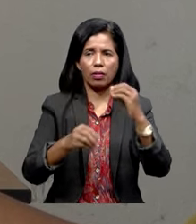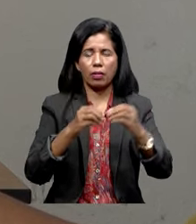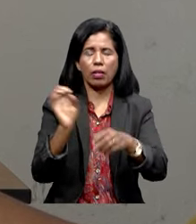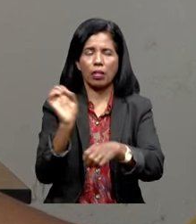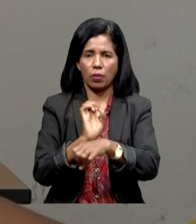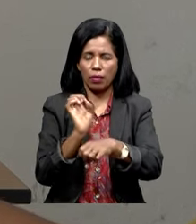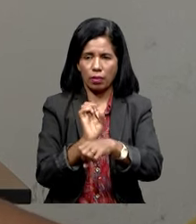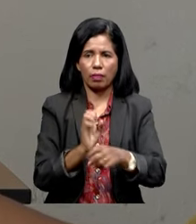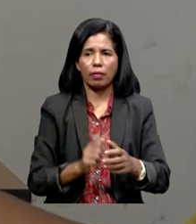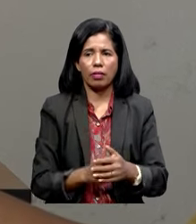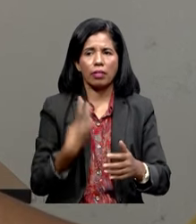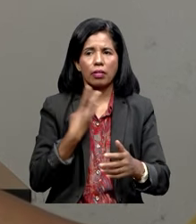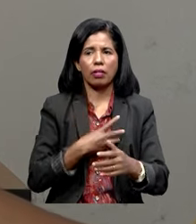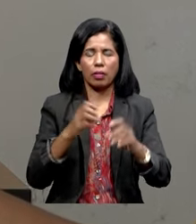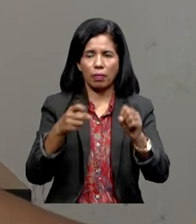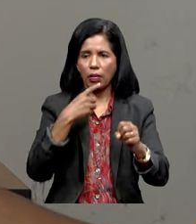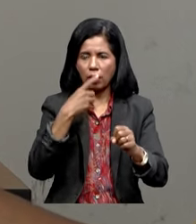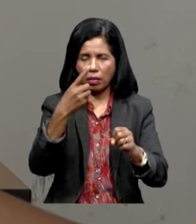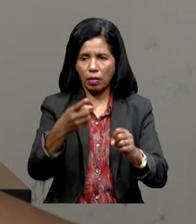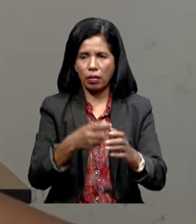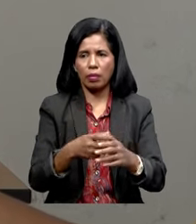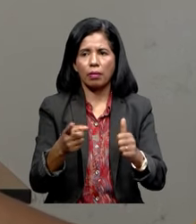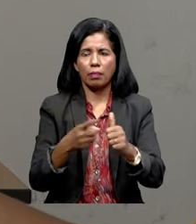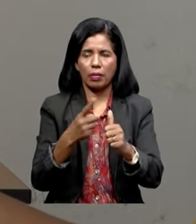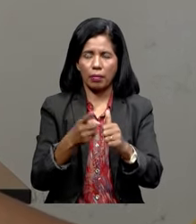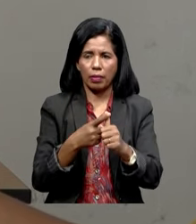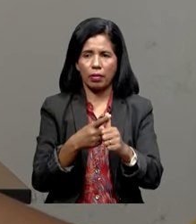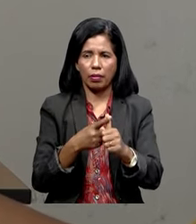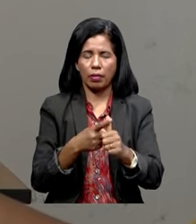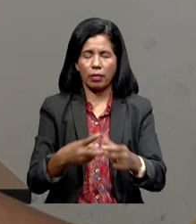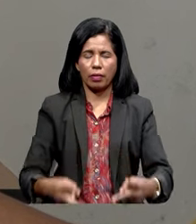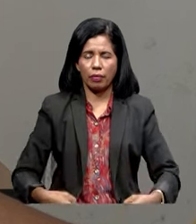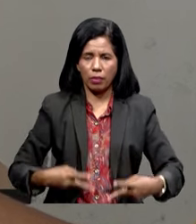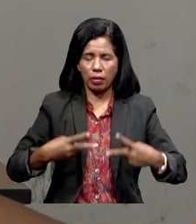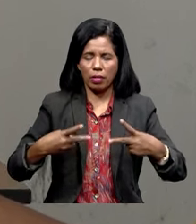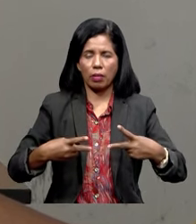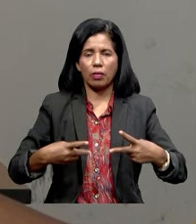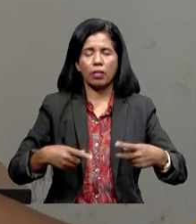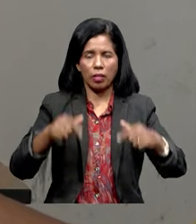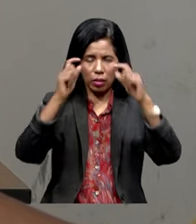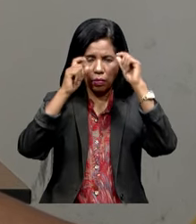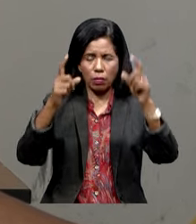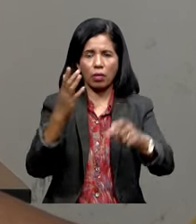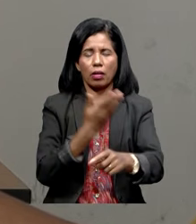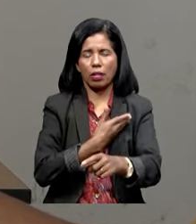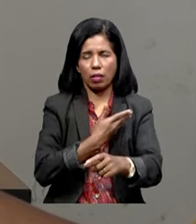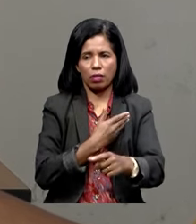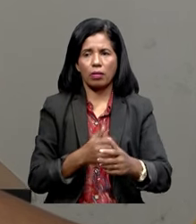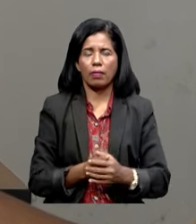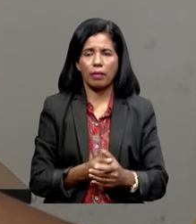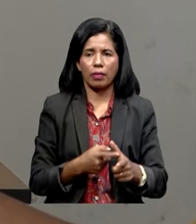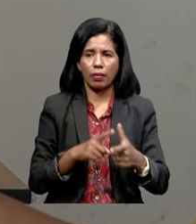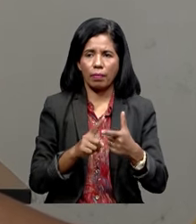ekonomia ita beledean kata primeru vida moris ya Timor karung liu vida moris karung